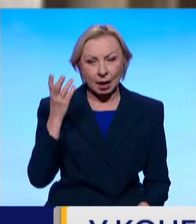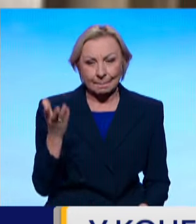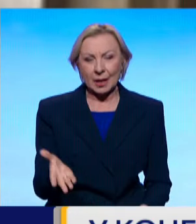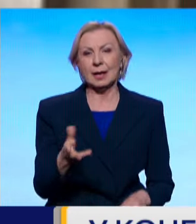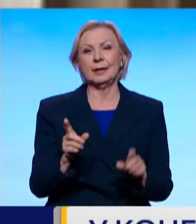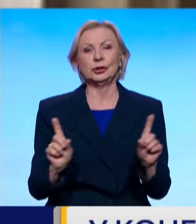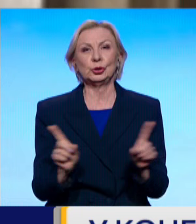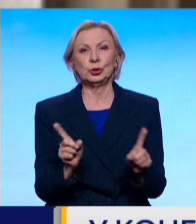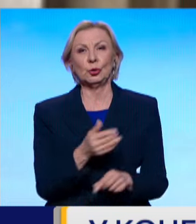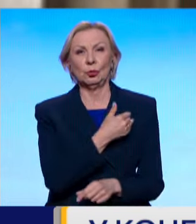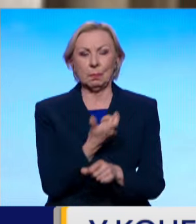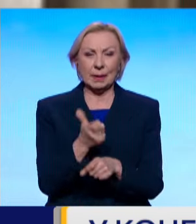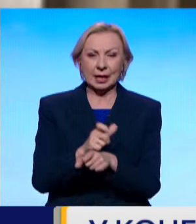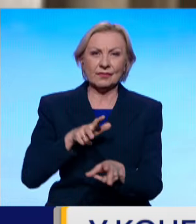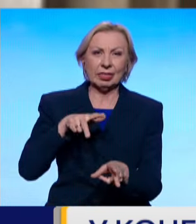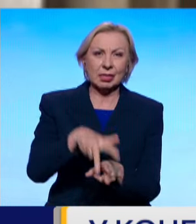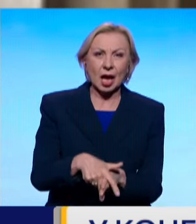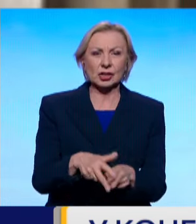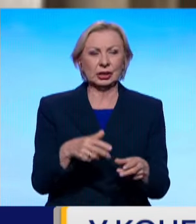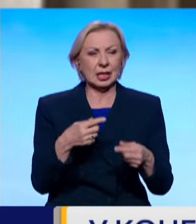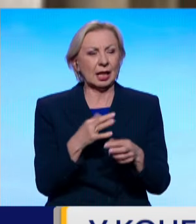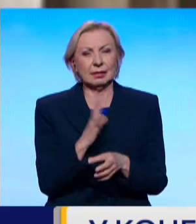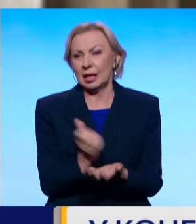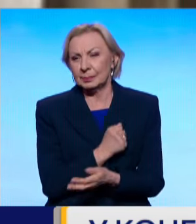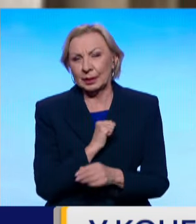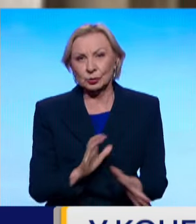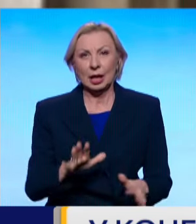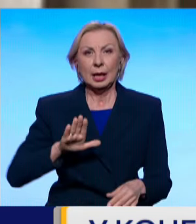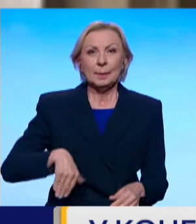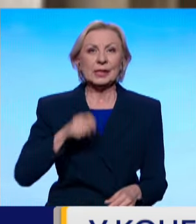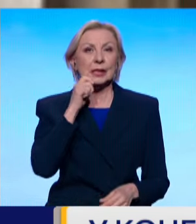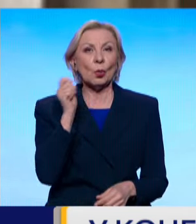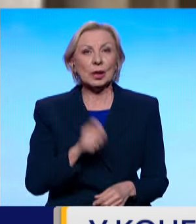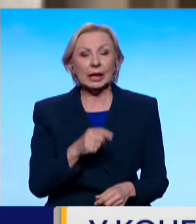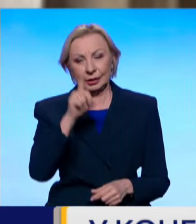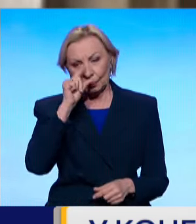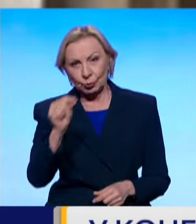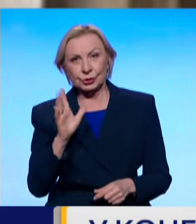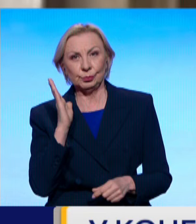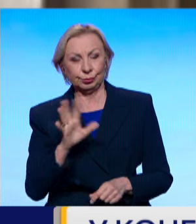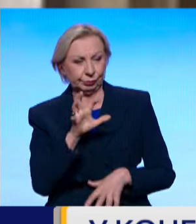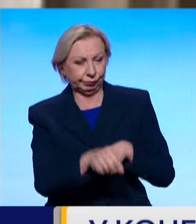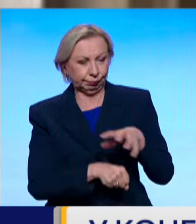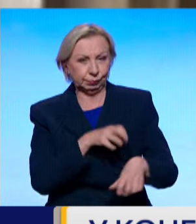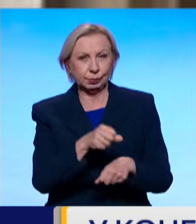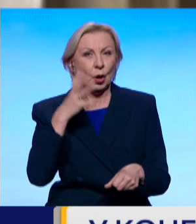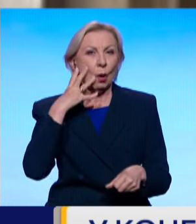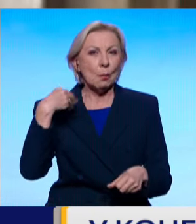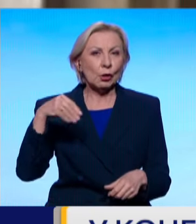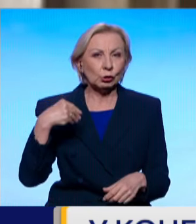зробити перевантаження, воно не спрацювало. Після України Путін піде там в Молдову, в Польщу, на